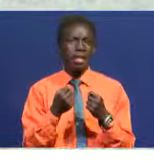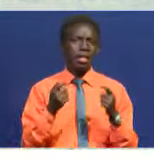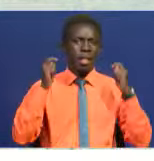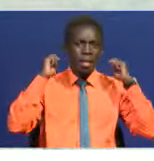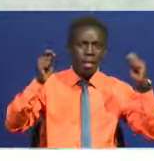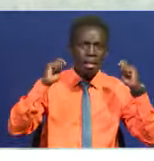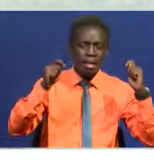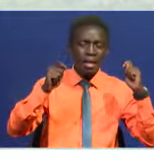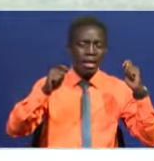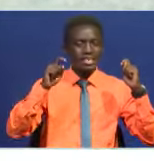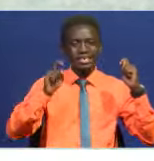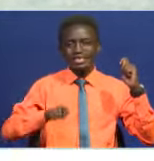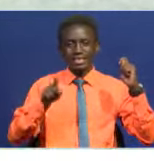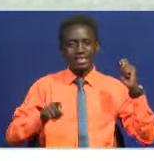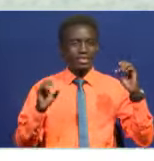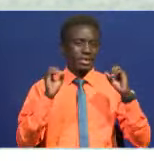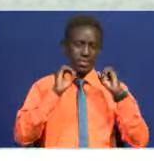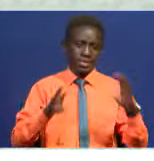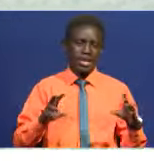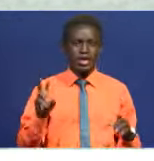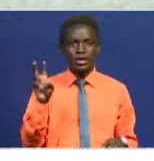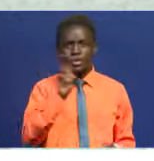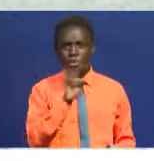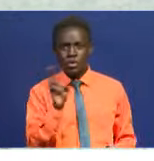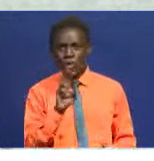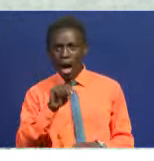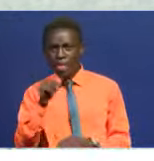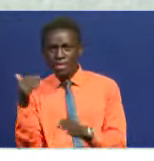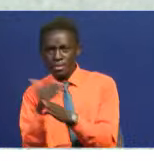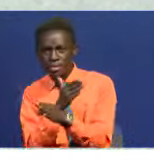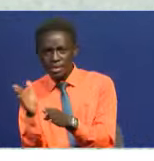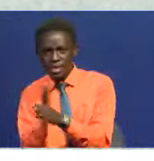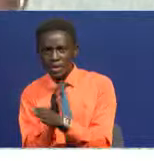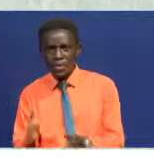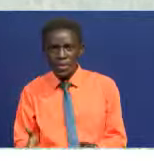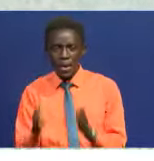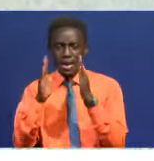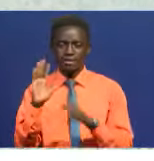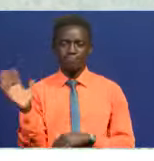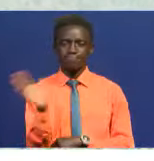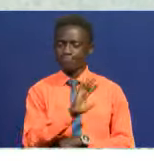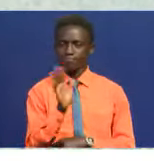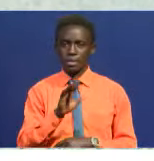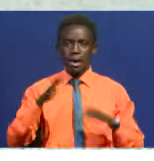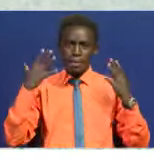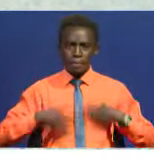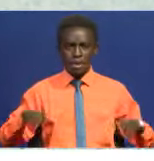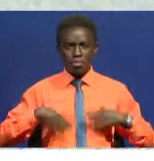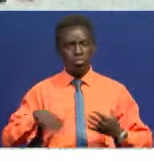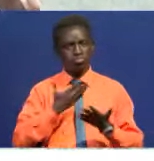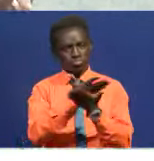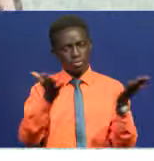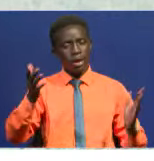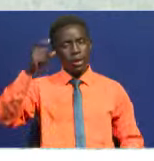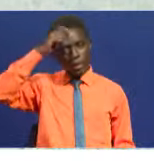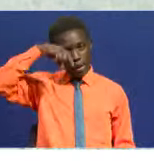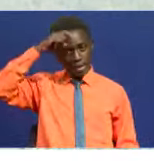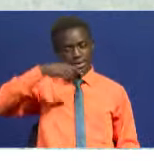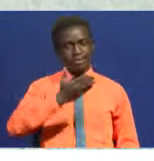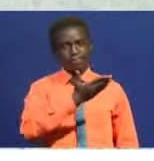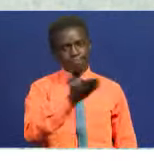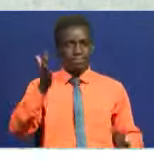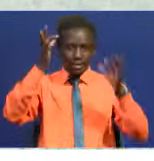ya kujaribu kutumia njia ya mkato. Wananchi hawa ni werevu na ndio wanaamua